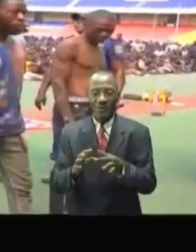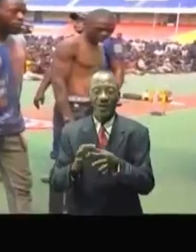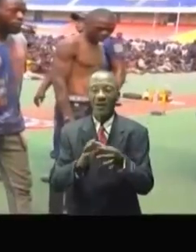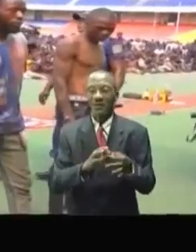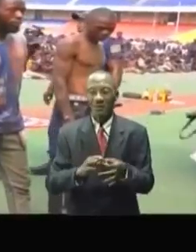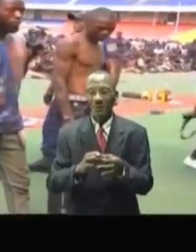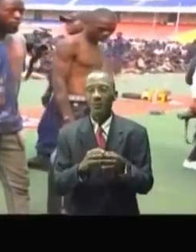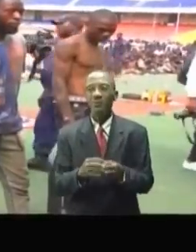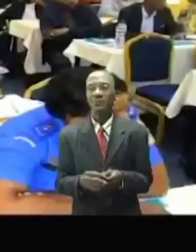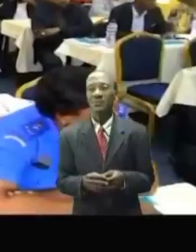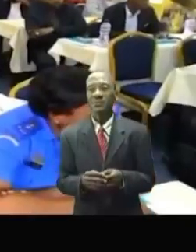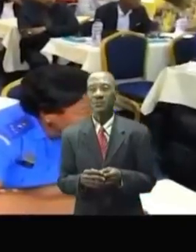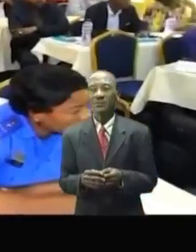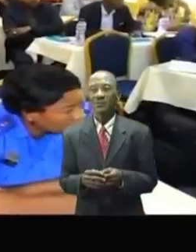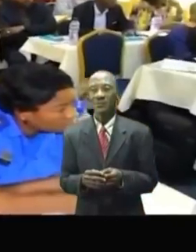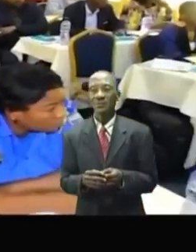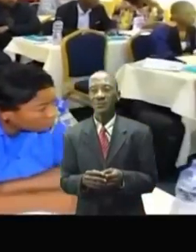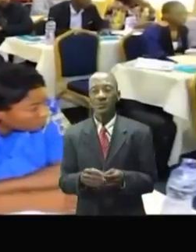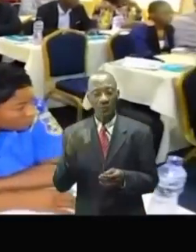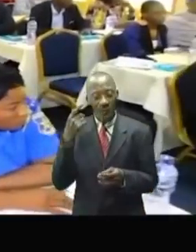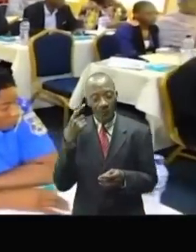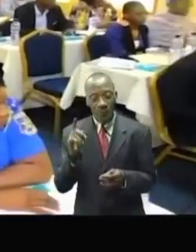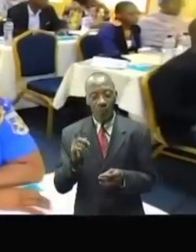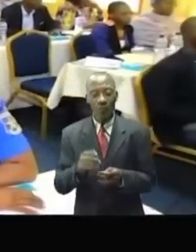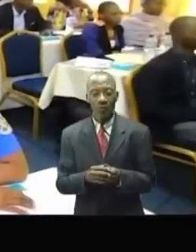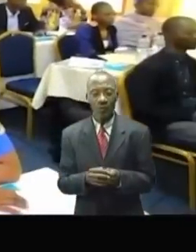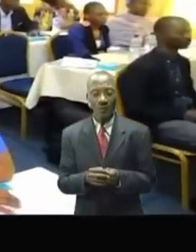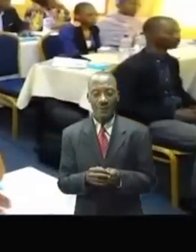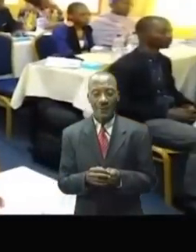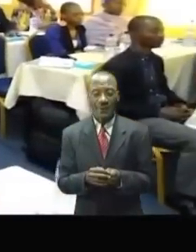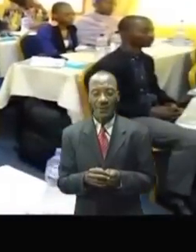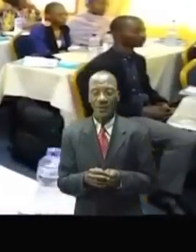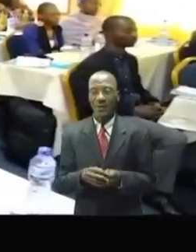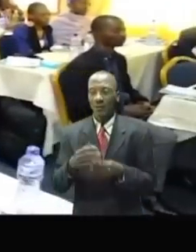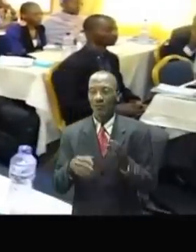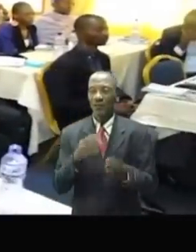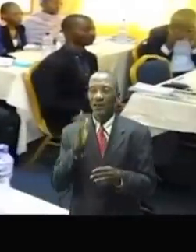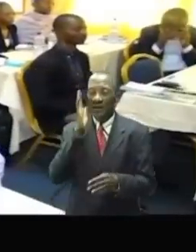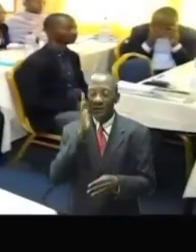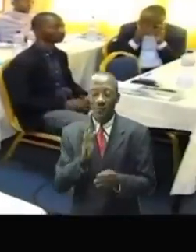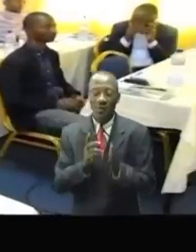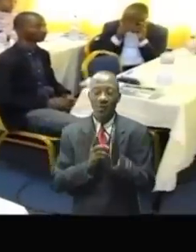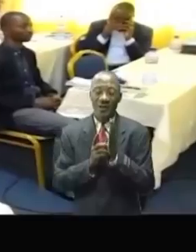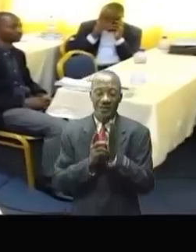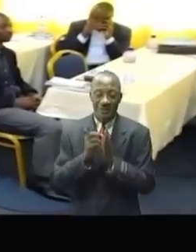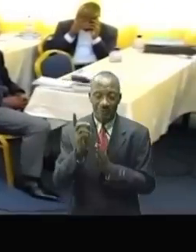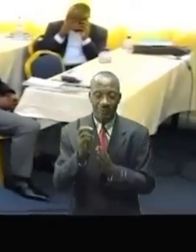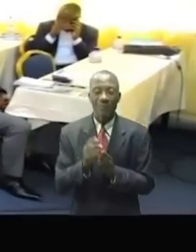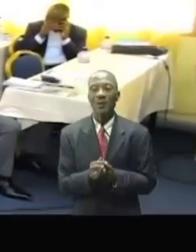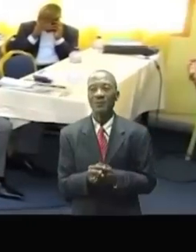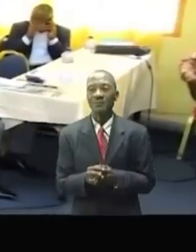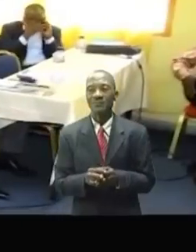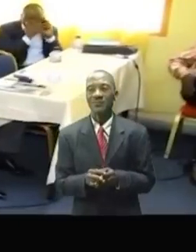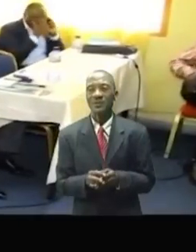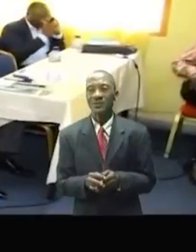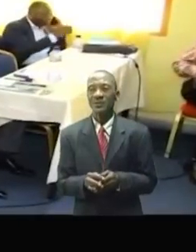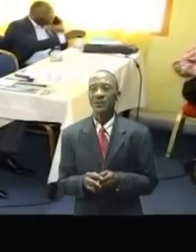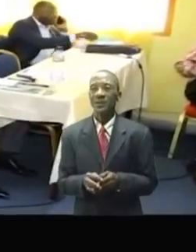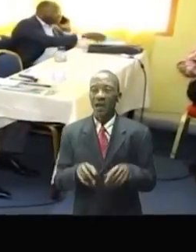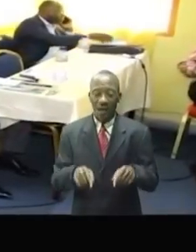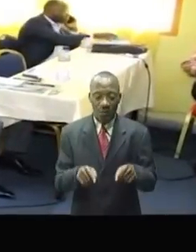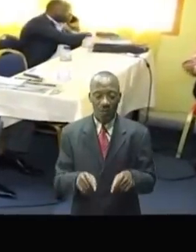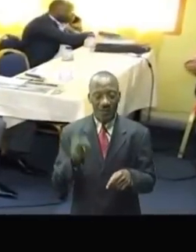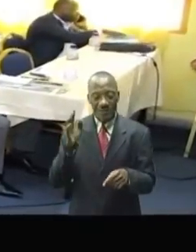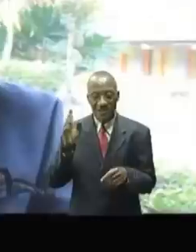de ce projet a été partagée au cours d'une conférence qui s'est tenue au centre CEPAS à Kinshasa autour des solutions au